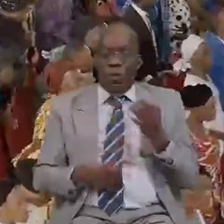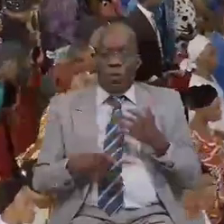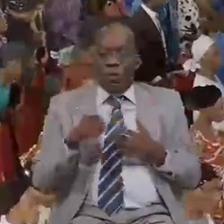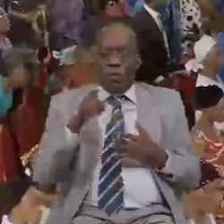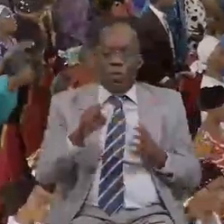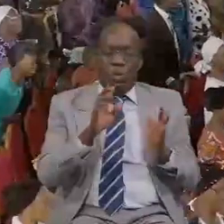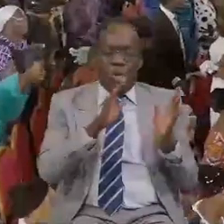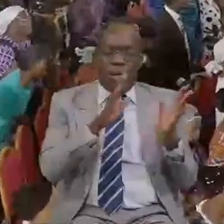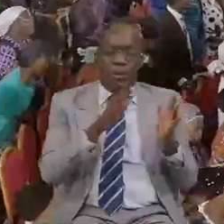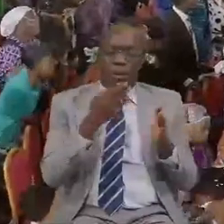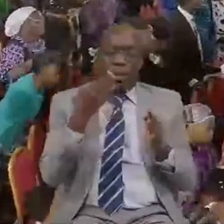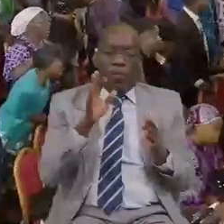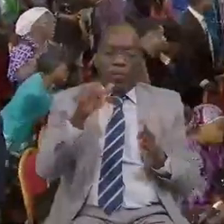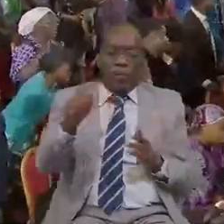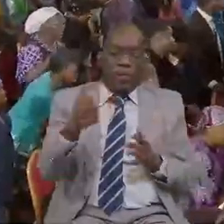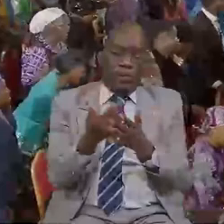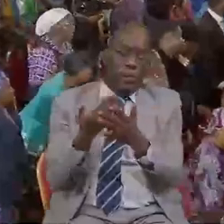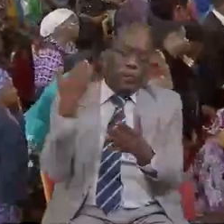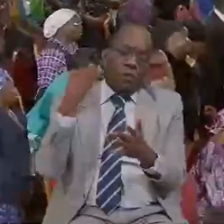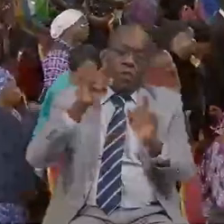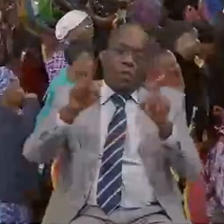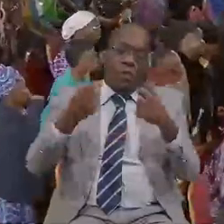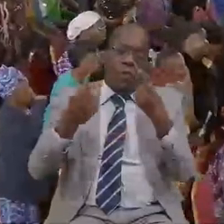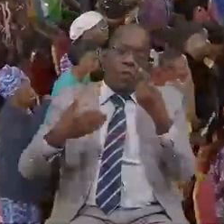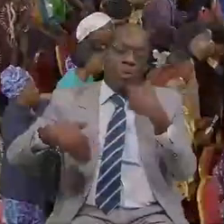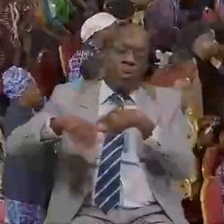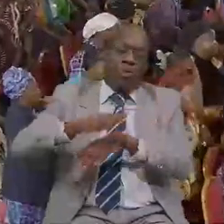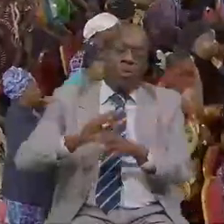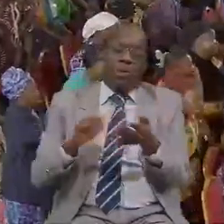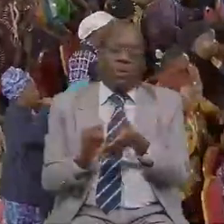Ce que tu as eu par le passé va au-delà de ça.